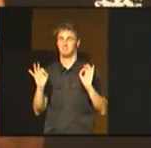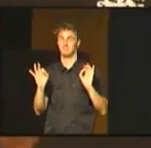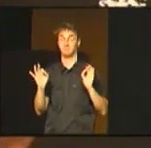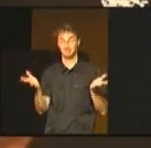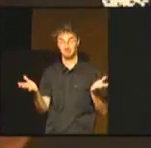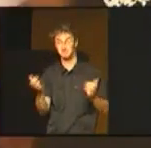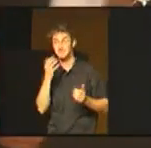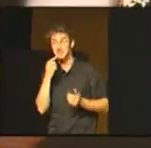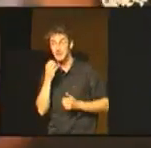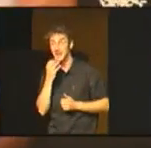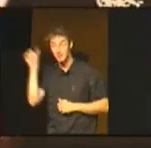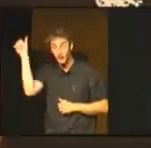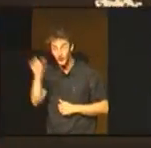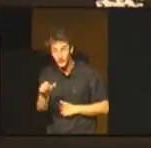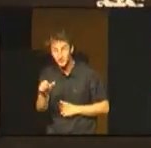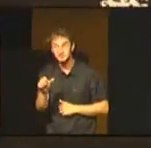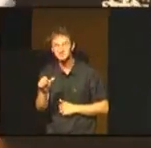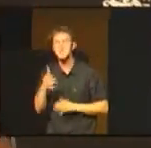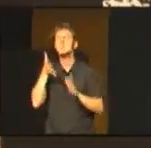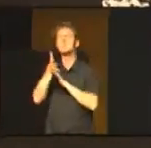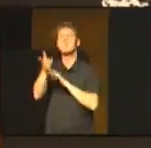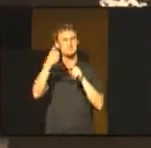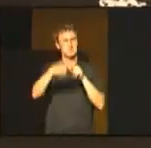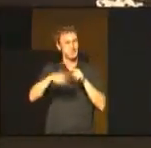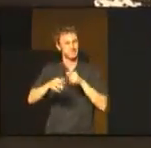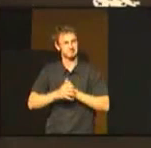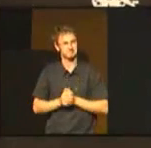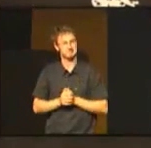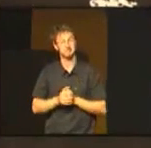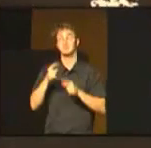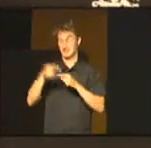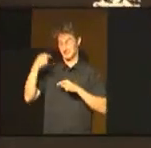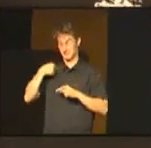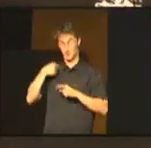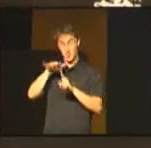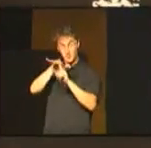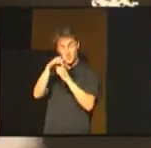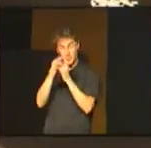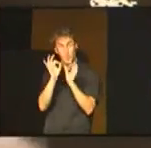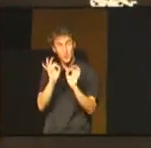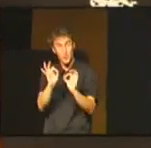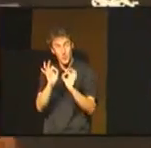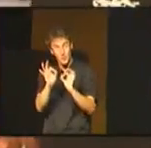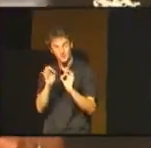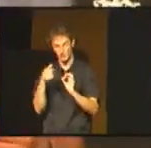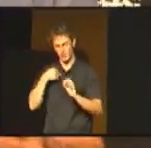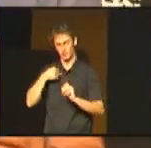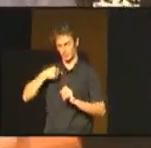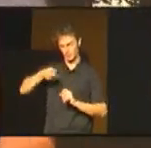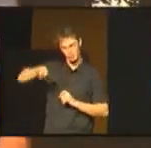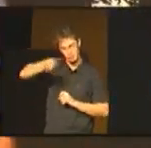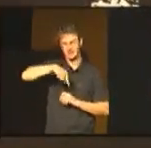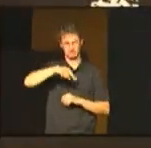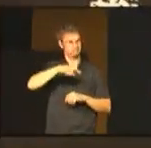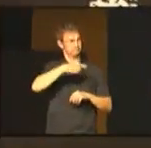La comparació que us proposo és pensar que en aquests moments els nostres responsables